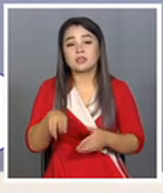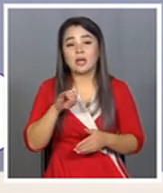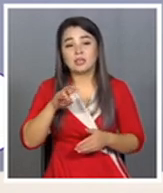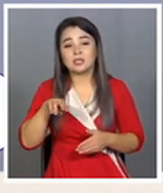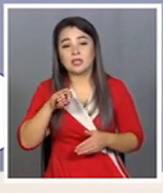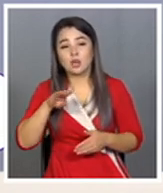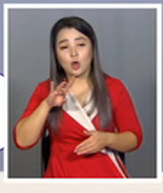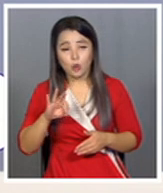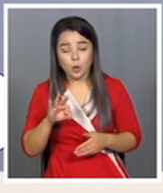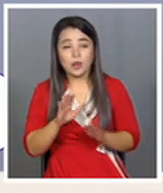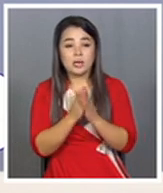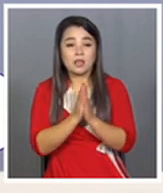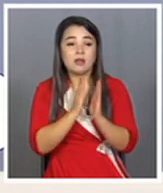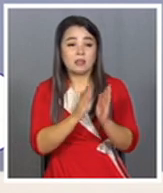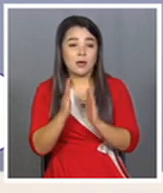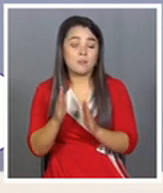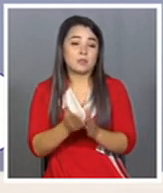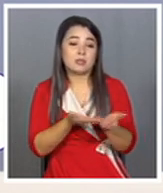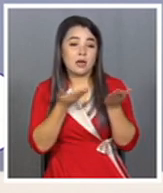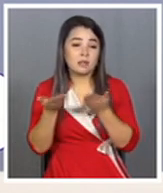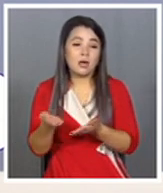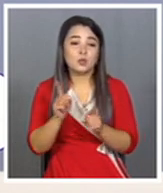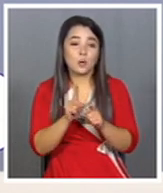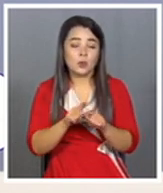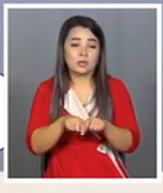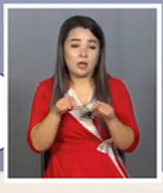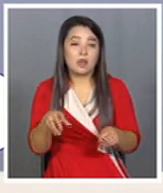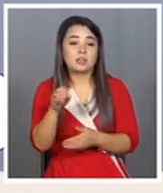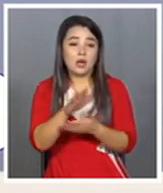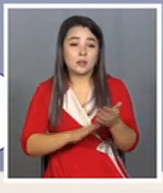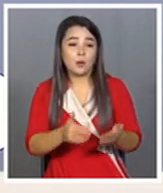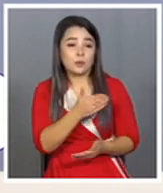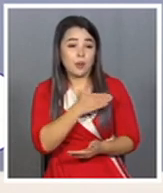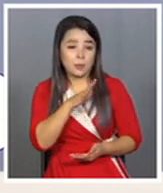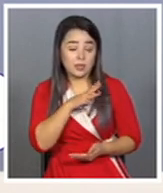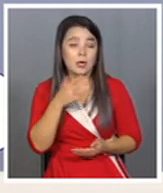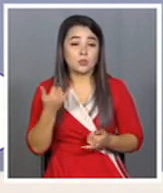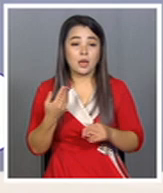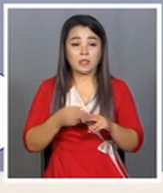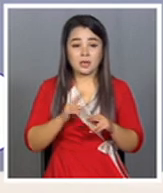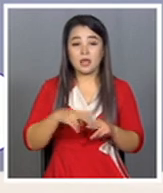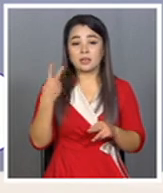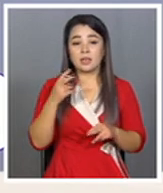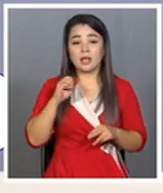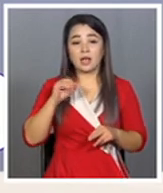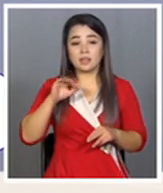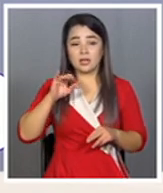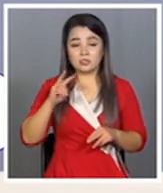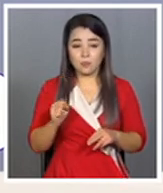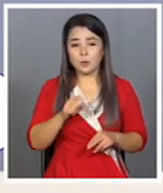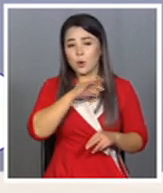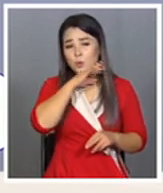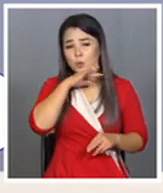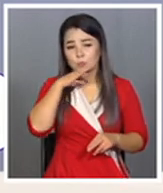Дидроны энциклопедияны жалғастыруға шақыртып та алған болатынды. Сонымен қатар II Екатерина